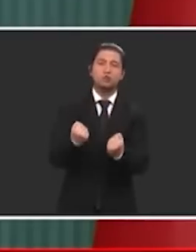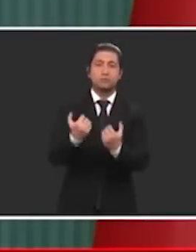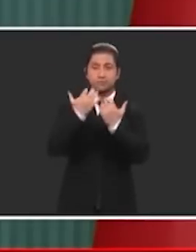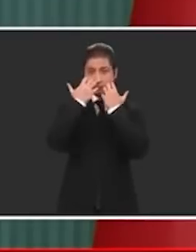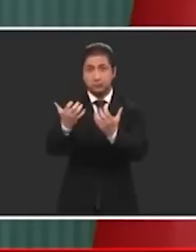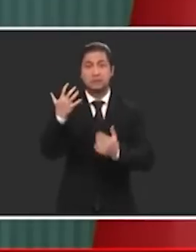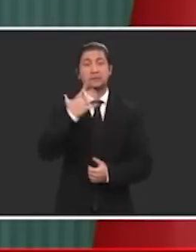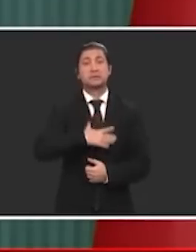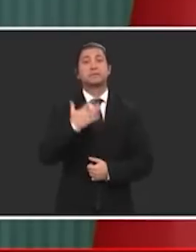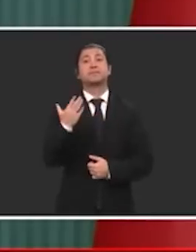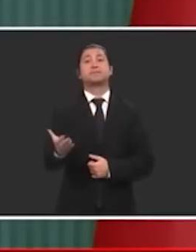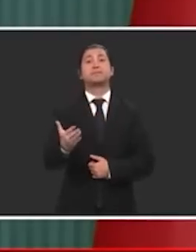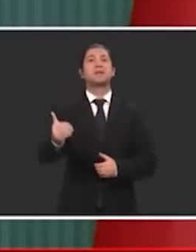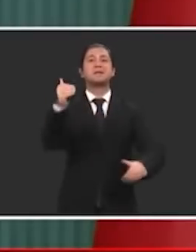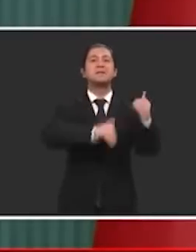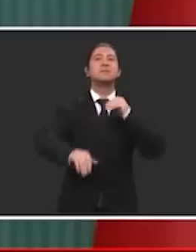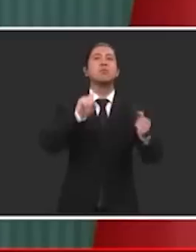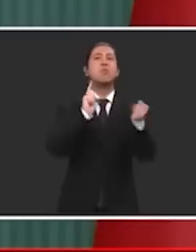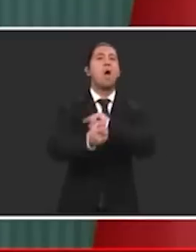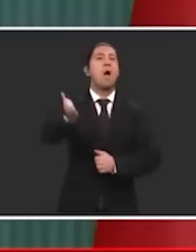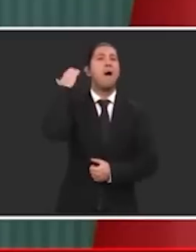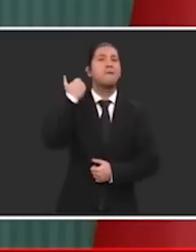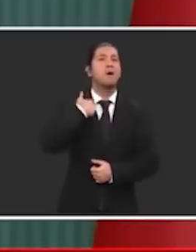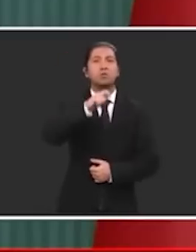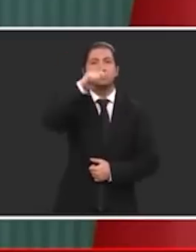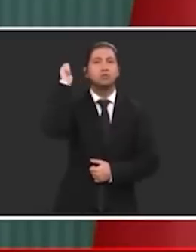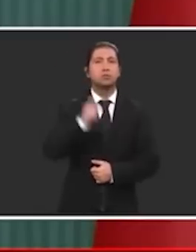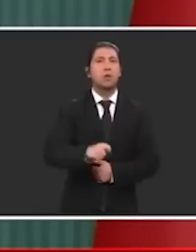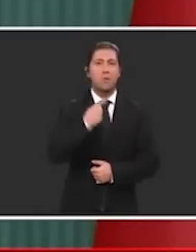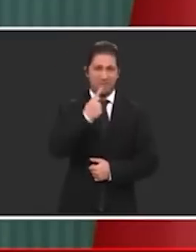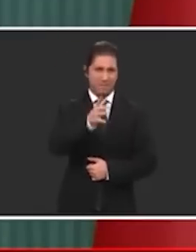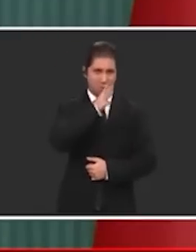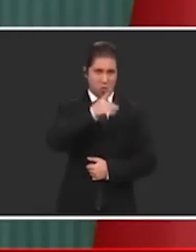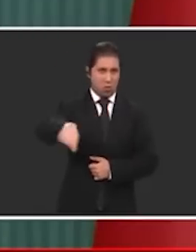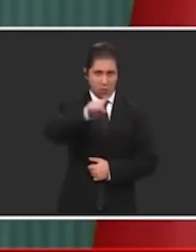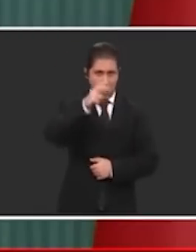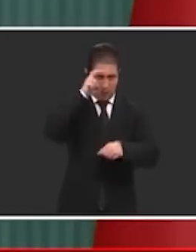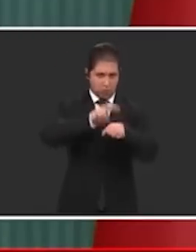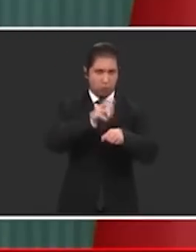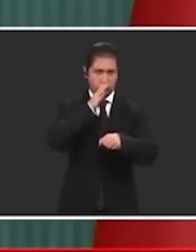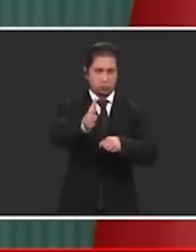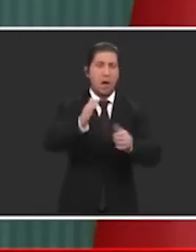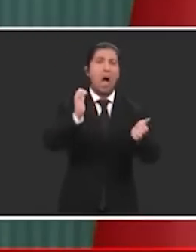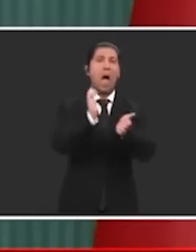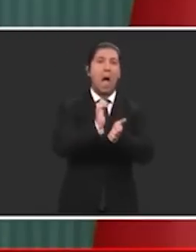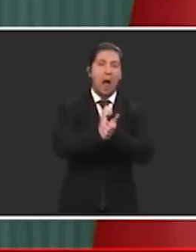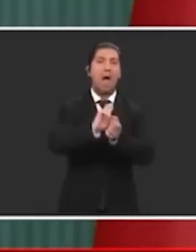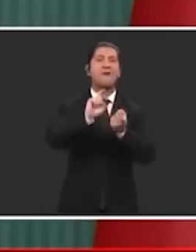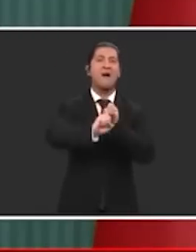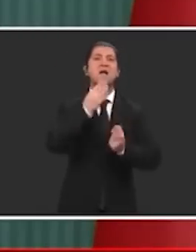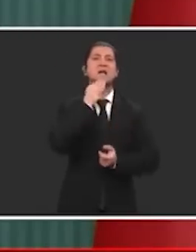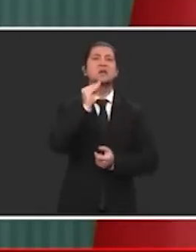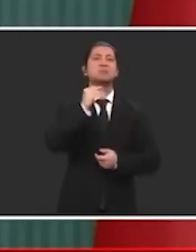Seçim döneminde milletimize verdiğimiz sözlerden biri de hatırlayalım, Aile ve